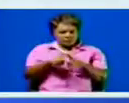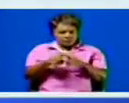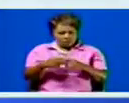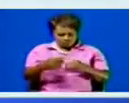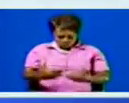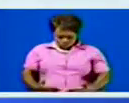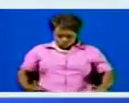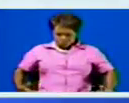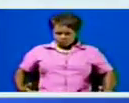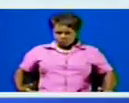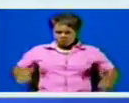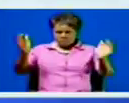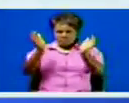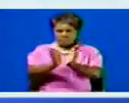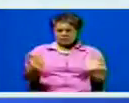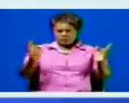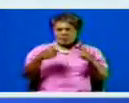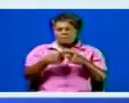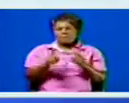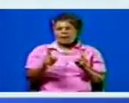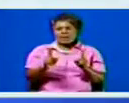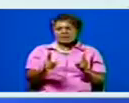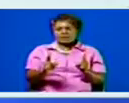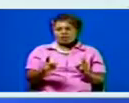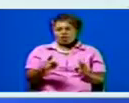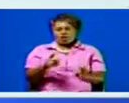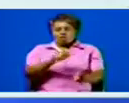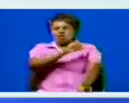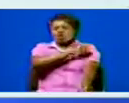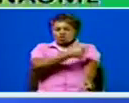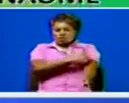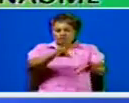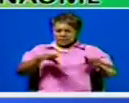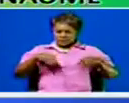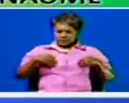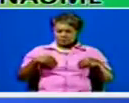fupi wangeadhibiwa. Hata hivyo, mamlaka husika zimekanusha uvumi huo.